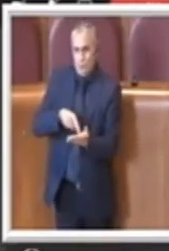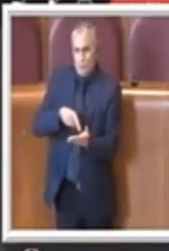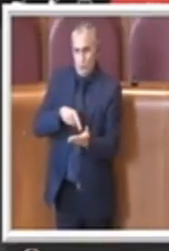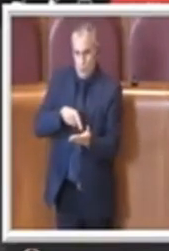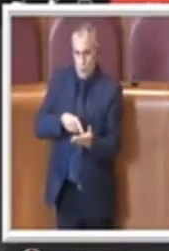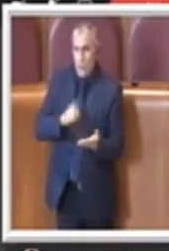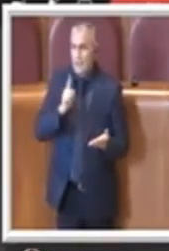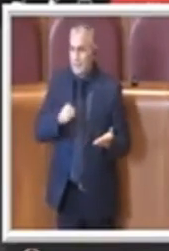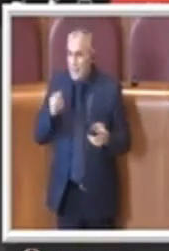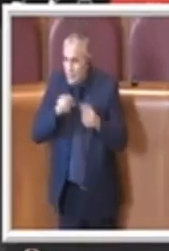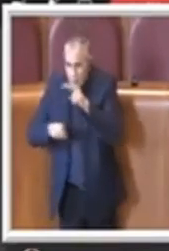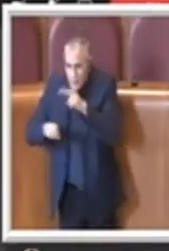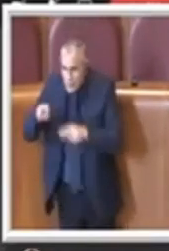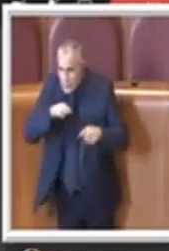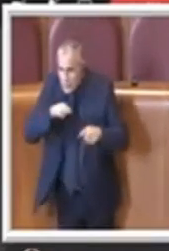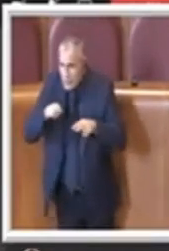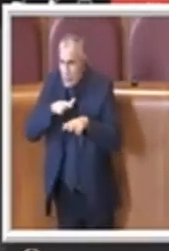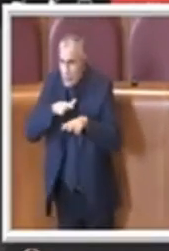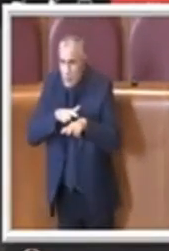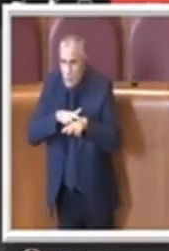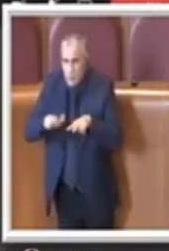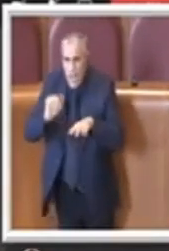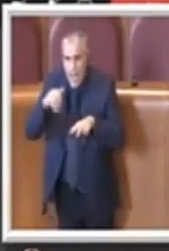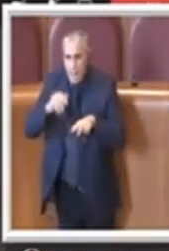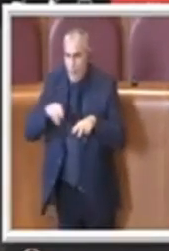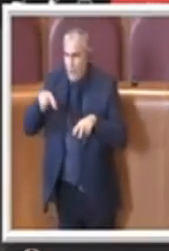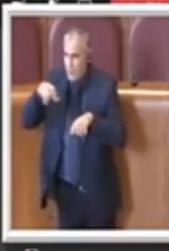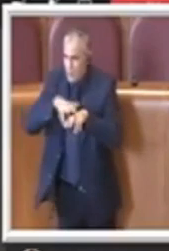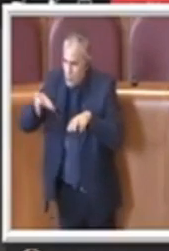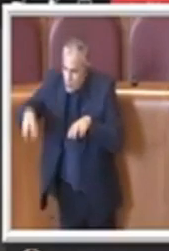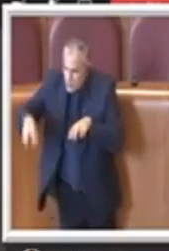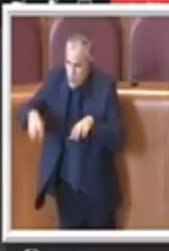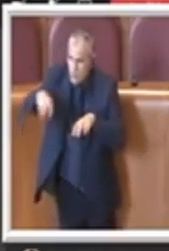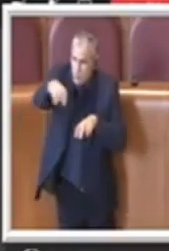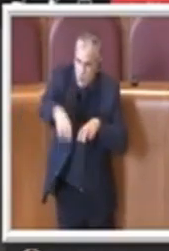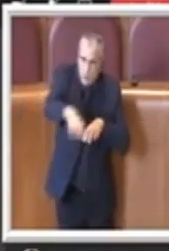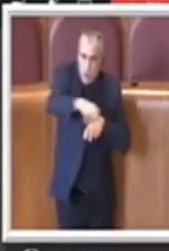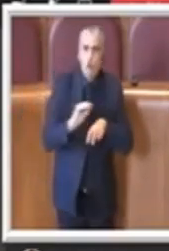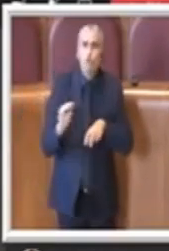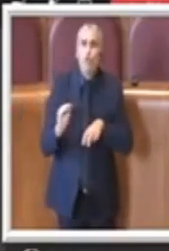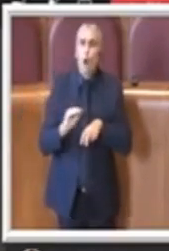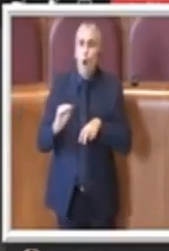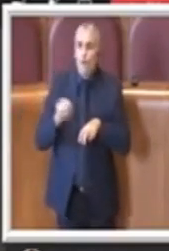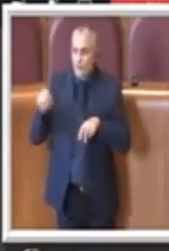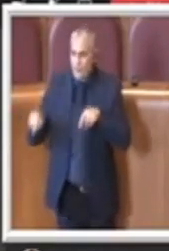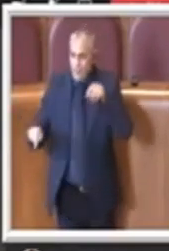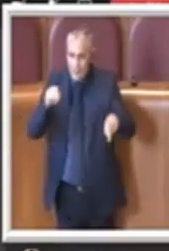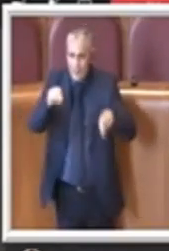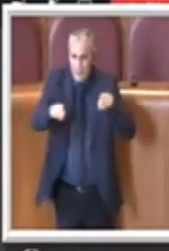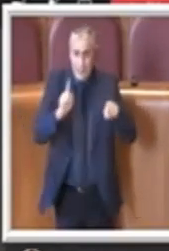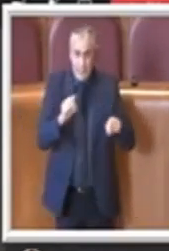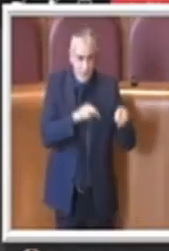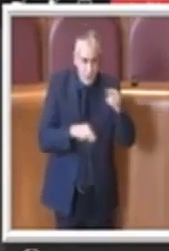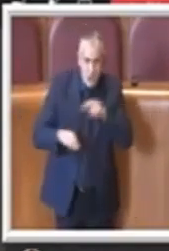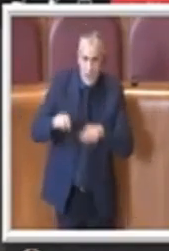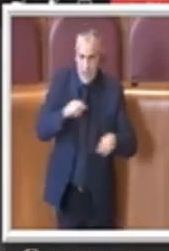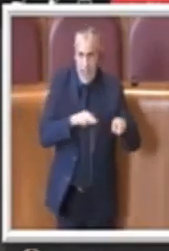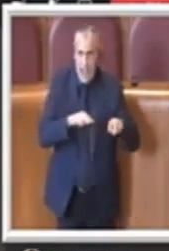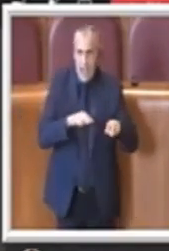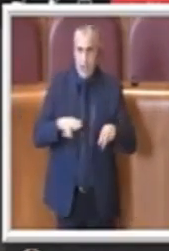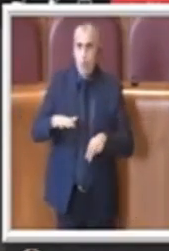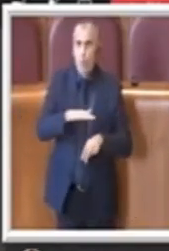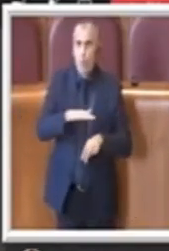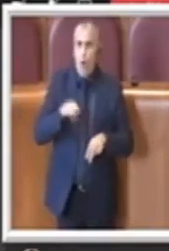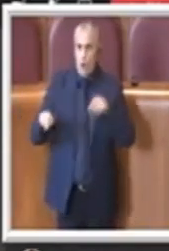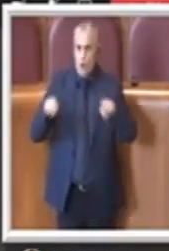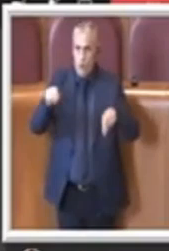per poter proprio decentrare a ma non è una cosa semplicissima ma bisogna